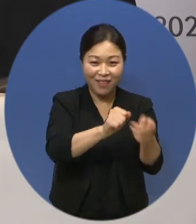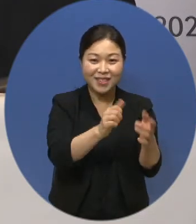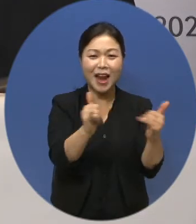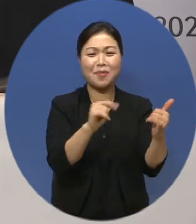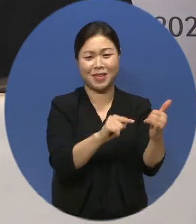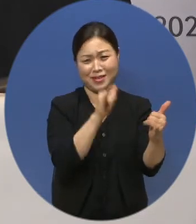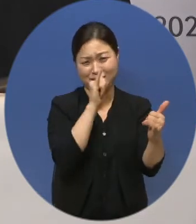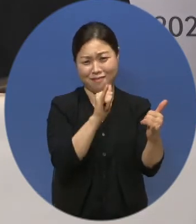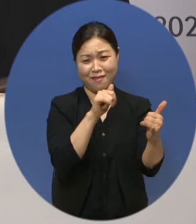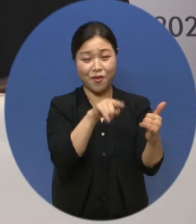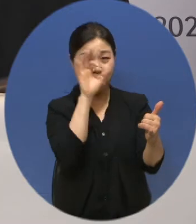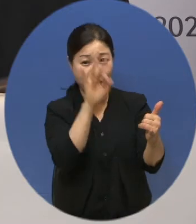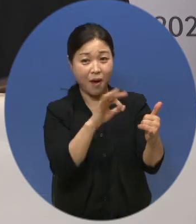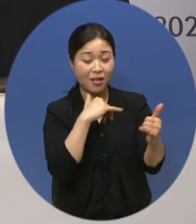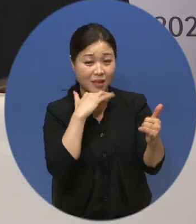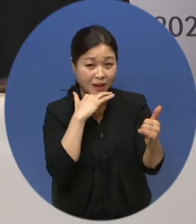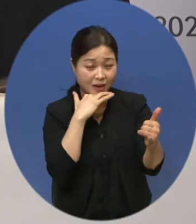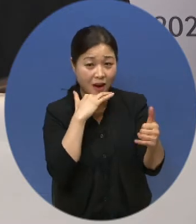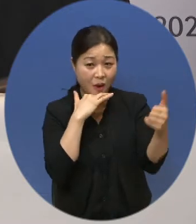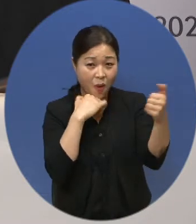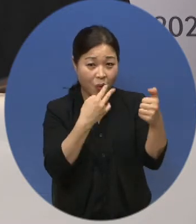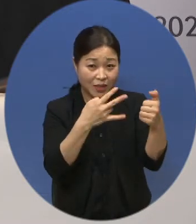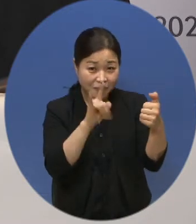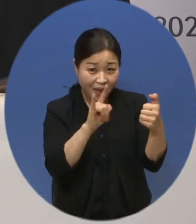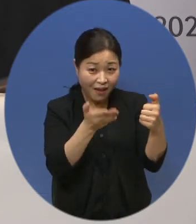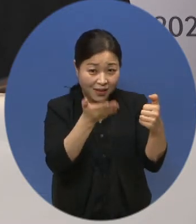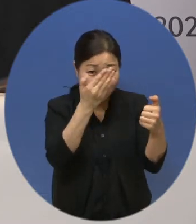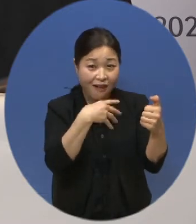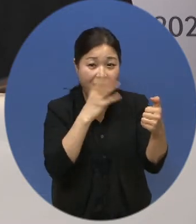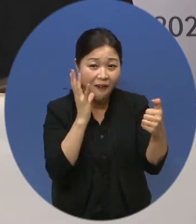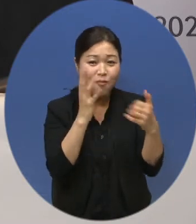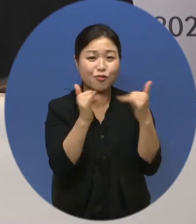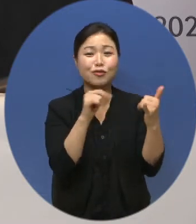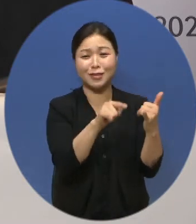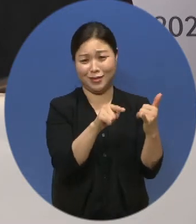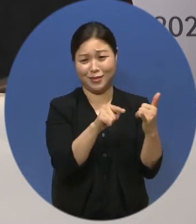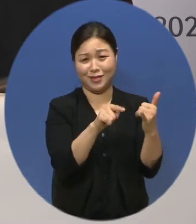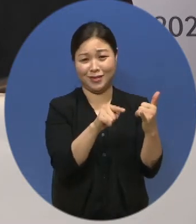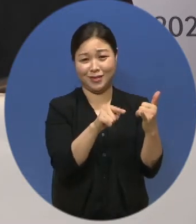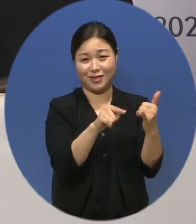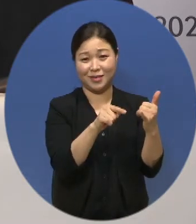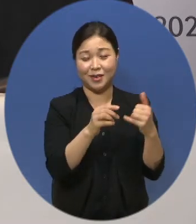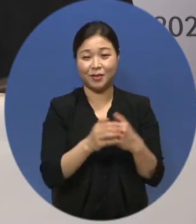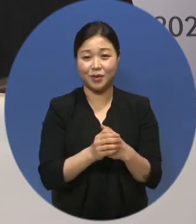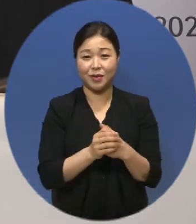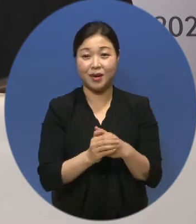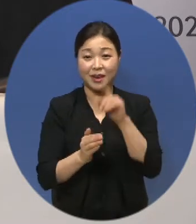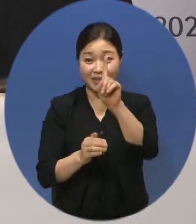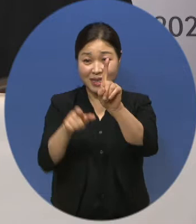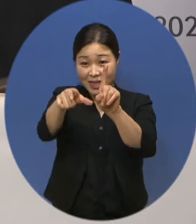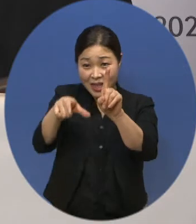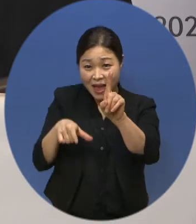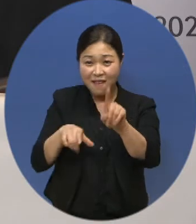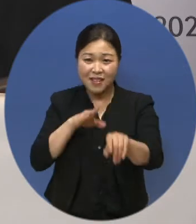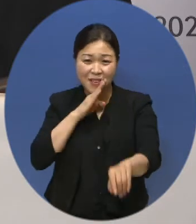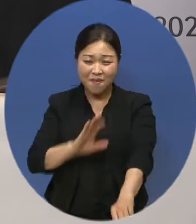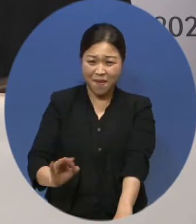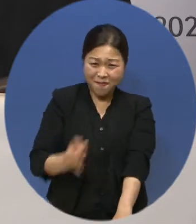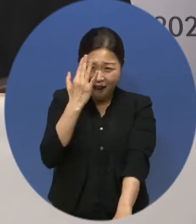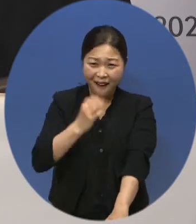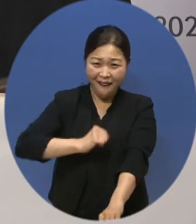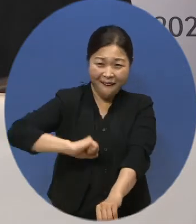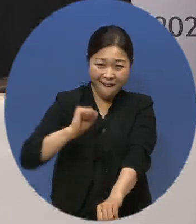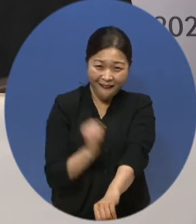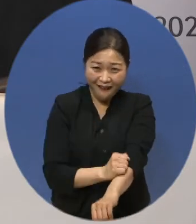사람들이 다 나이가 중장년 이상 노년대의 분들이시고 그리고 1레인이라고 진짜 잘하시고 진짜 오래 하신